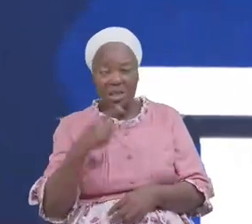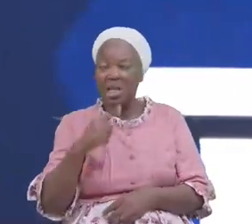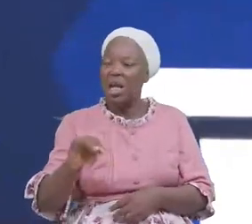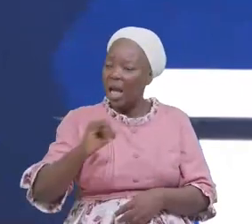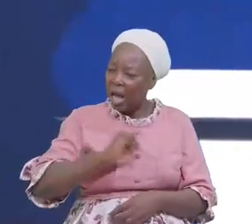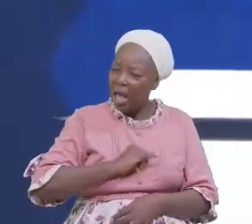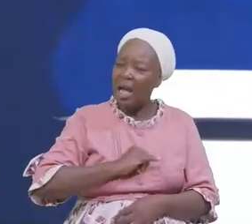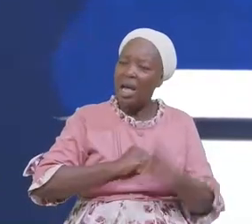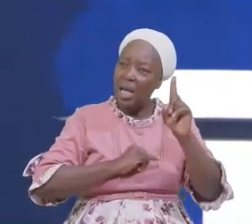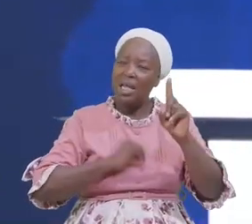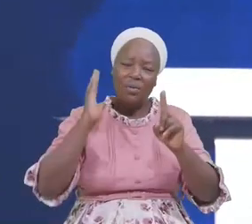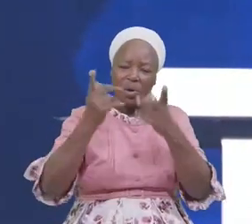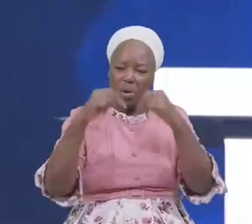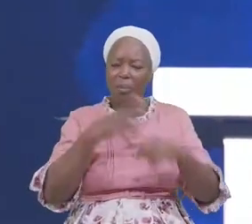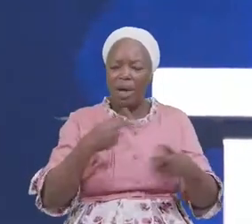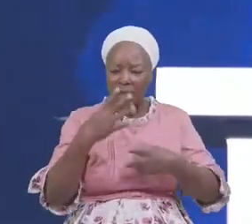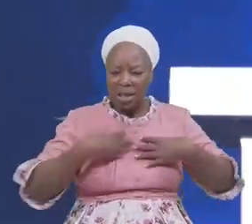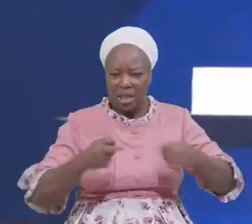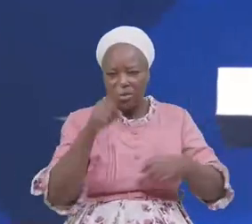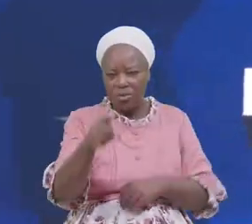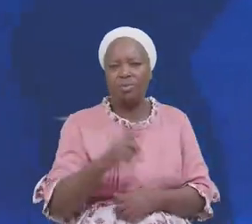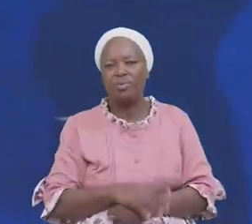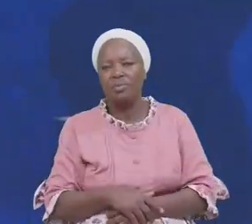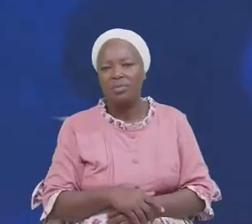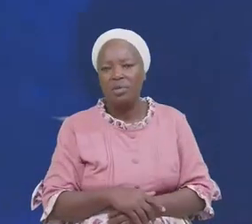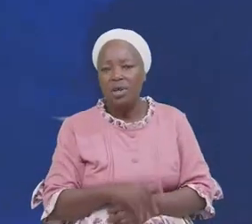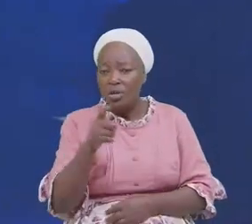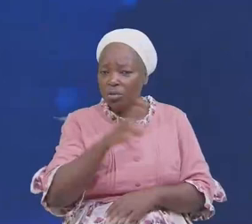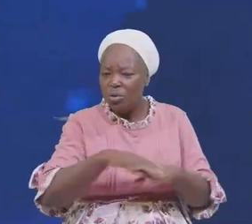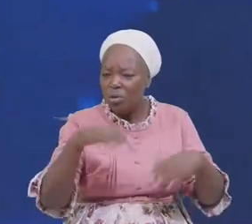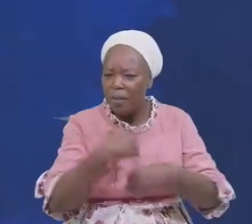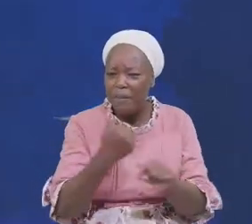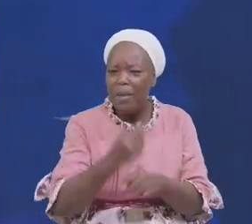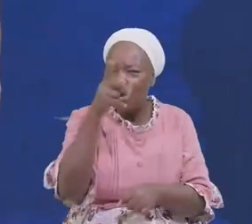Et comme nous considérons la parole de Dieu, nous disons, voilà ce qu'il a dit, je viendrai te guérir.